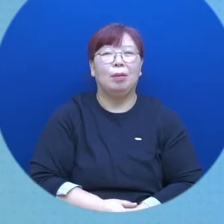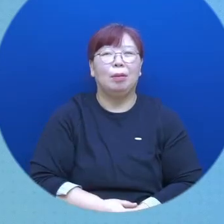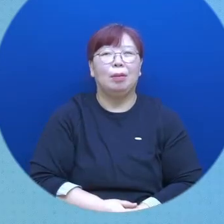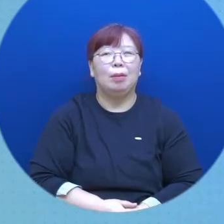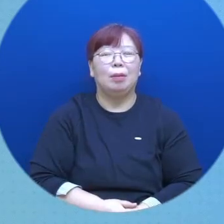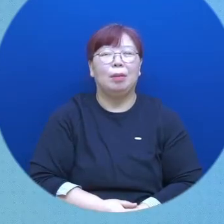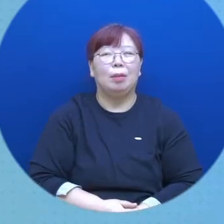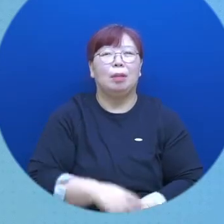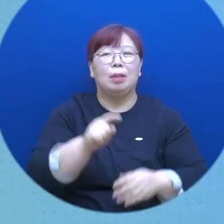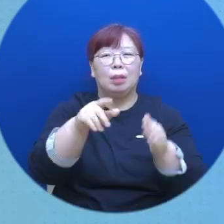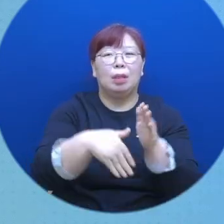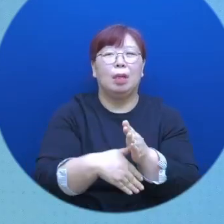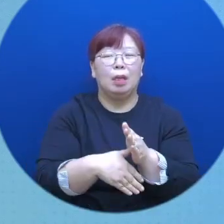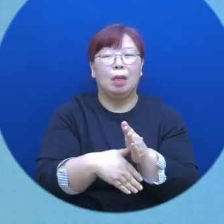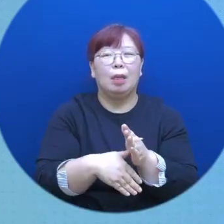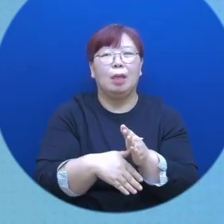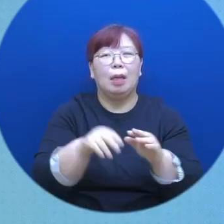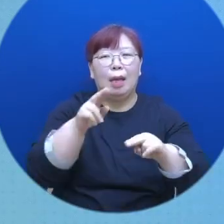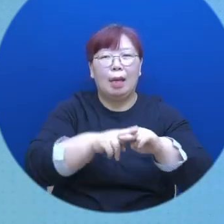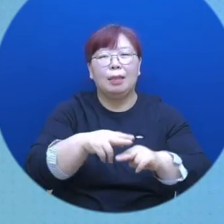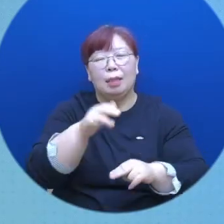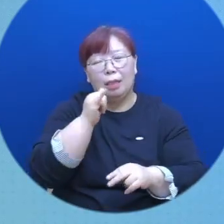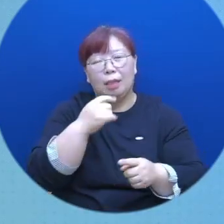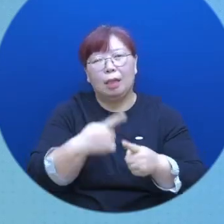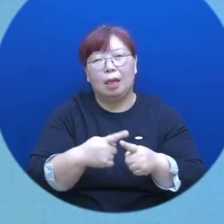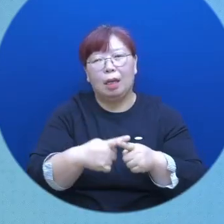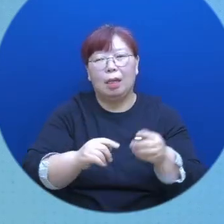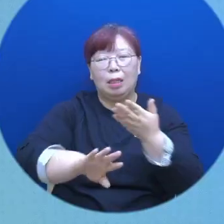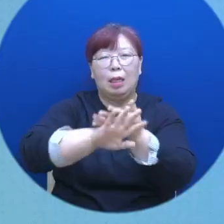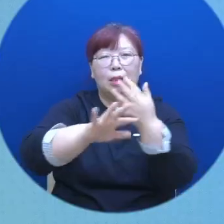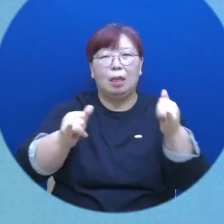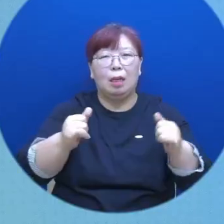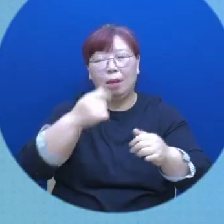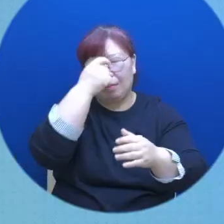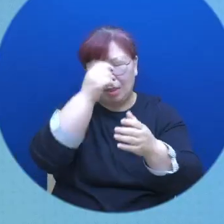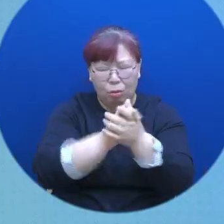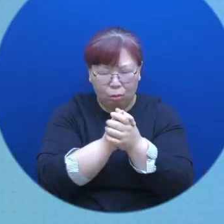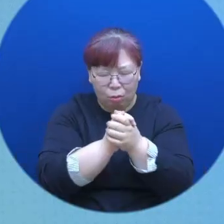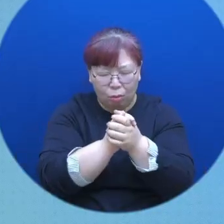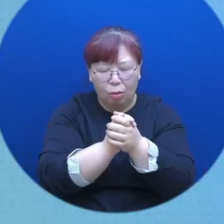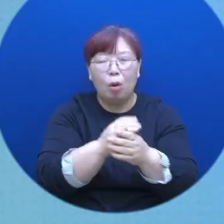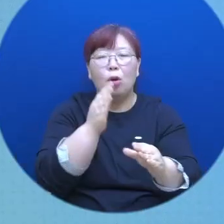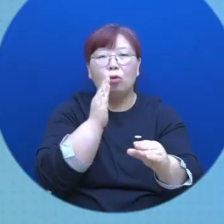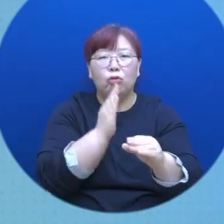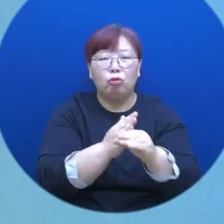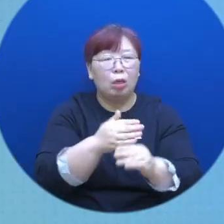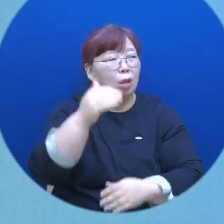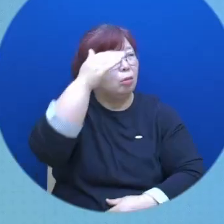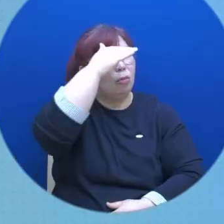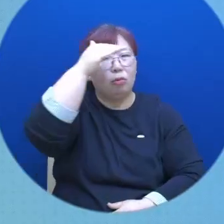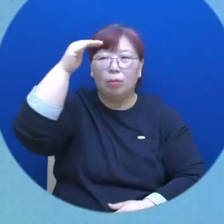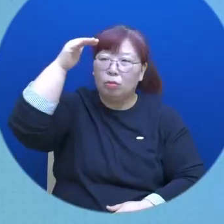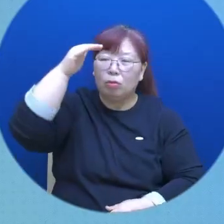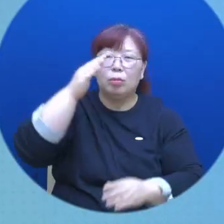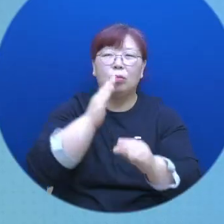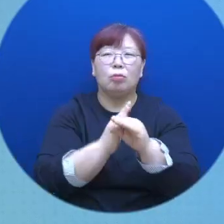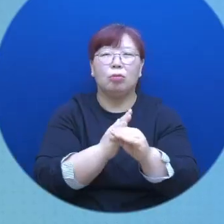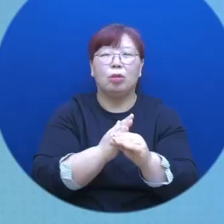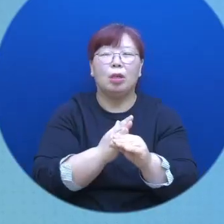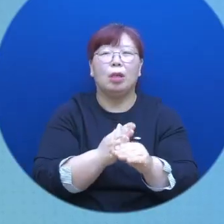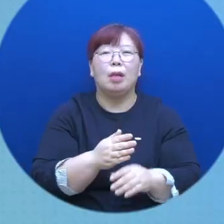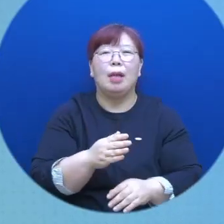그래가지고 거기에 앉아 있다가 그냥 두리분 그리고 있다가 마음에 이런 생각이 드는